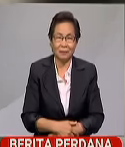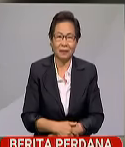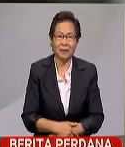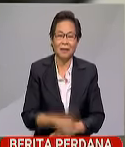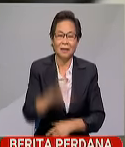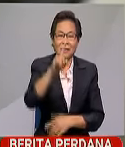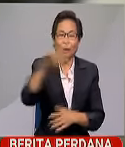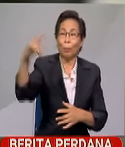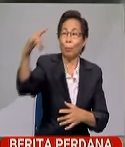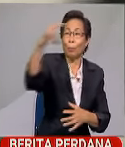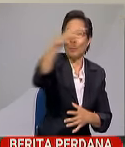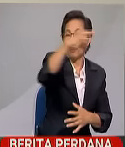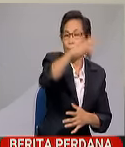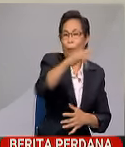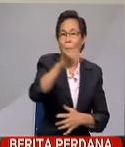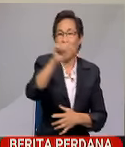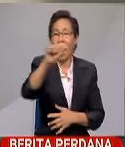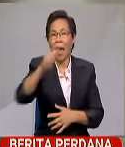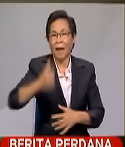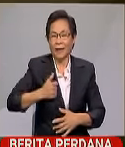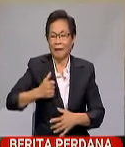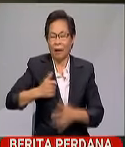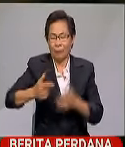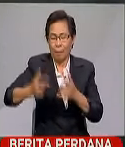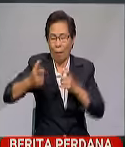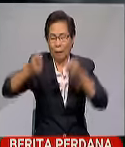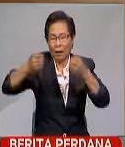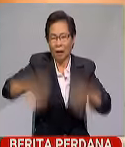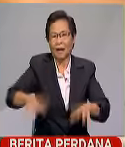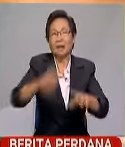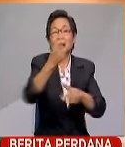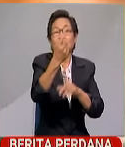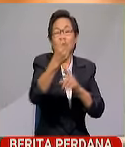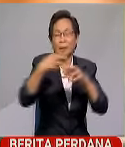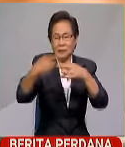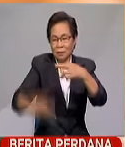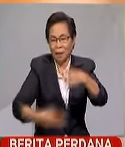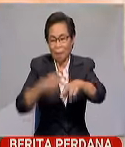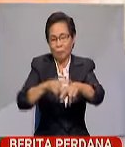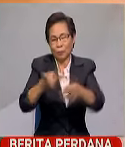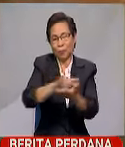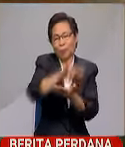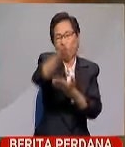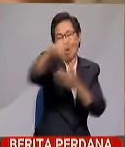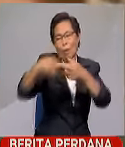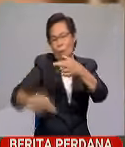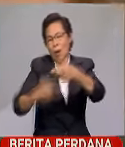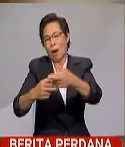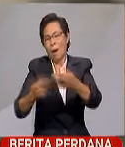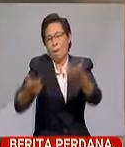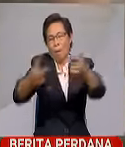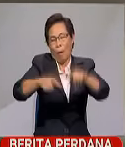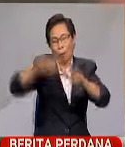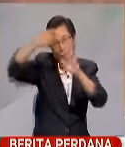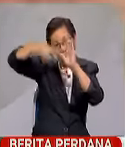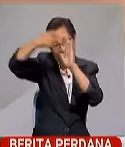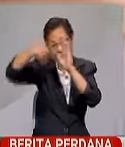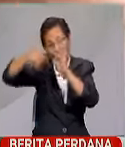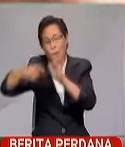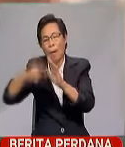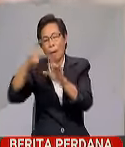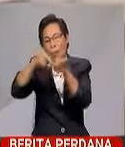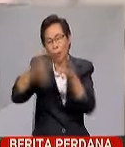Sebuah kapal terbang milik Air Canada Express kehilangan sebelah tayarnya ketika berlepas. Insiden tersebut telah dirakam oleh seorang